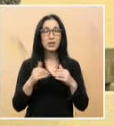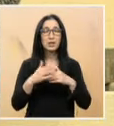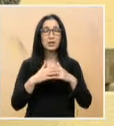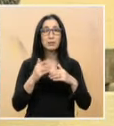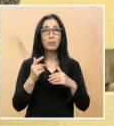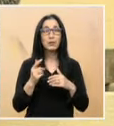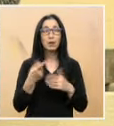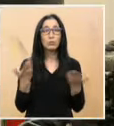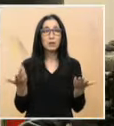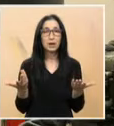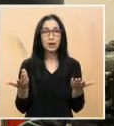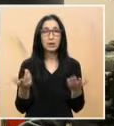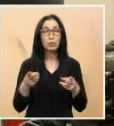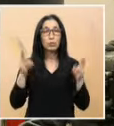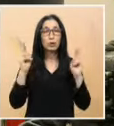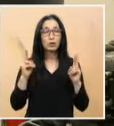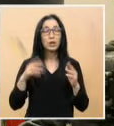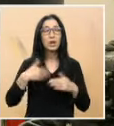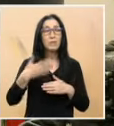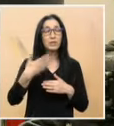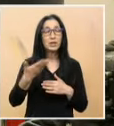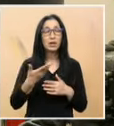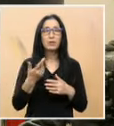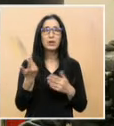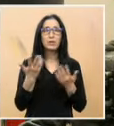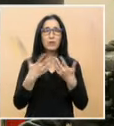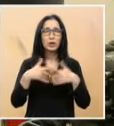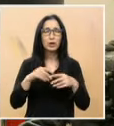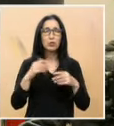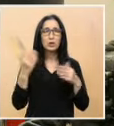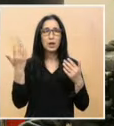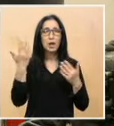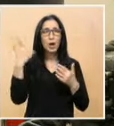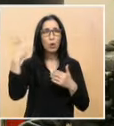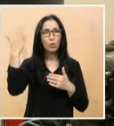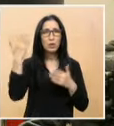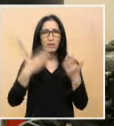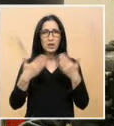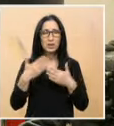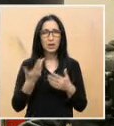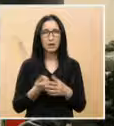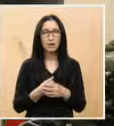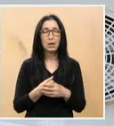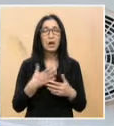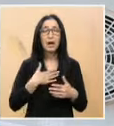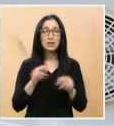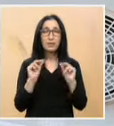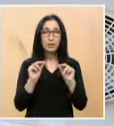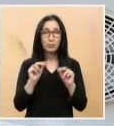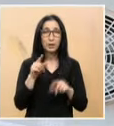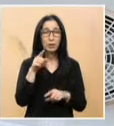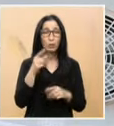квалификация и професия и специалност, където решат да следват и в технически университети и така нататък. Аз